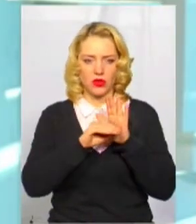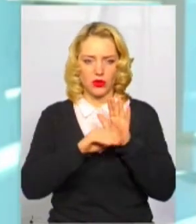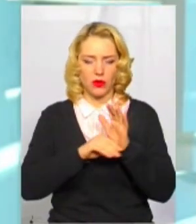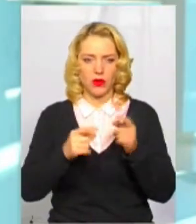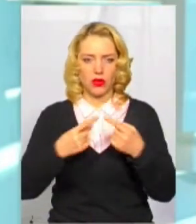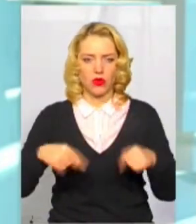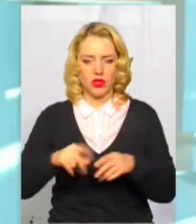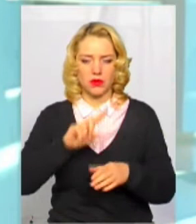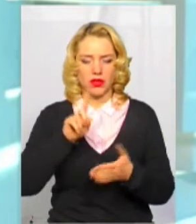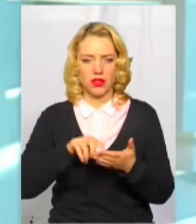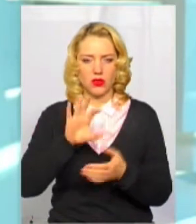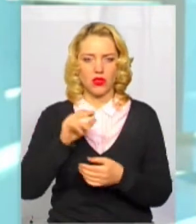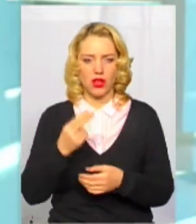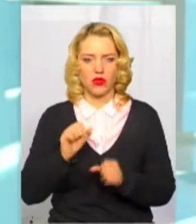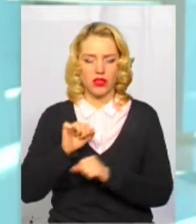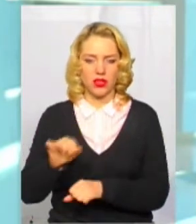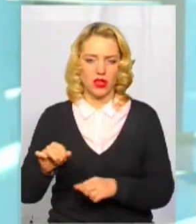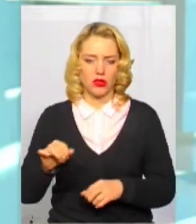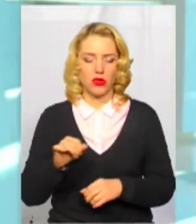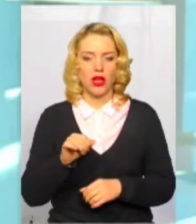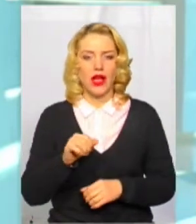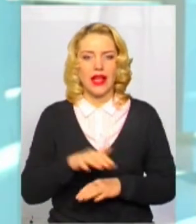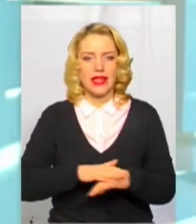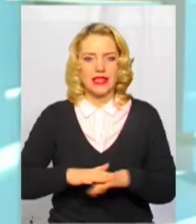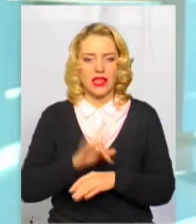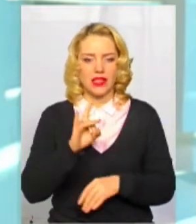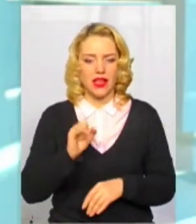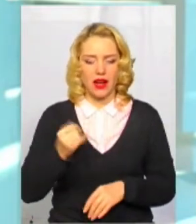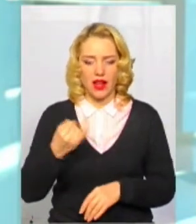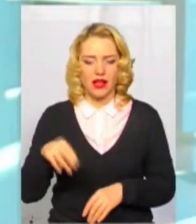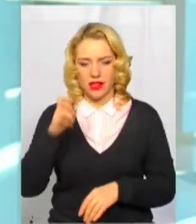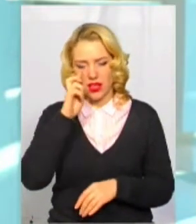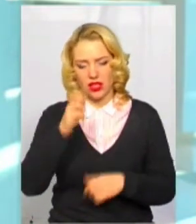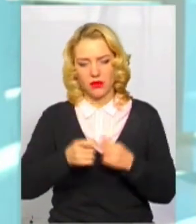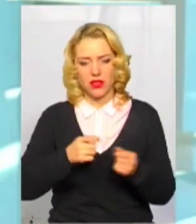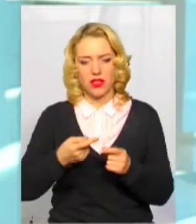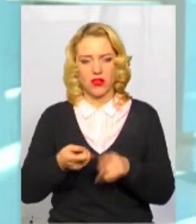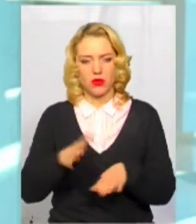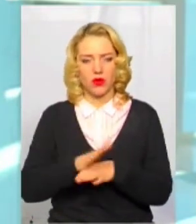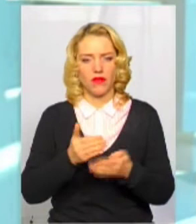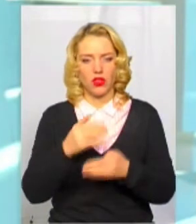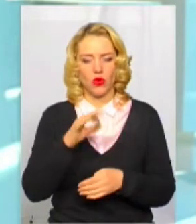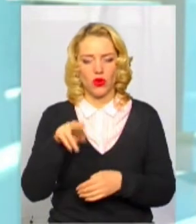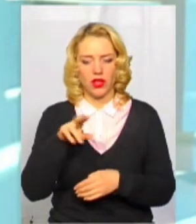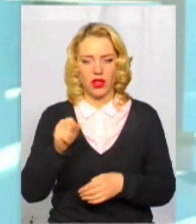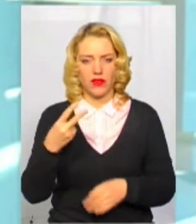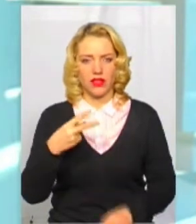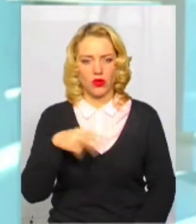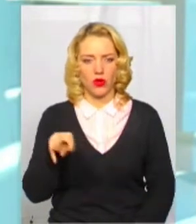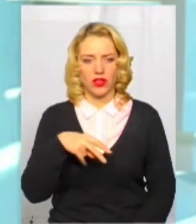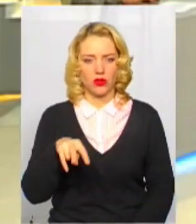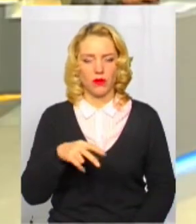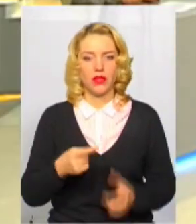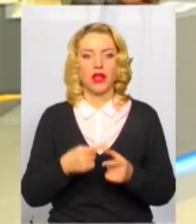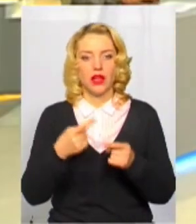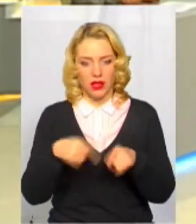питань соціального захисту населення райдержадміністрації. Про це відповідне розпорядження голови ОДА від 20 листопада. Чи так